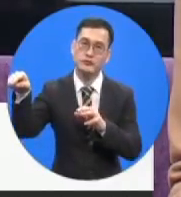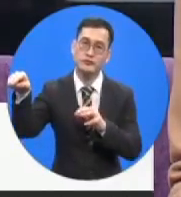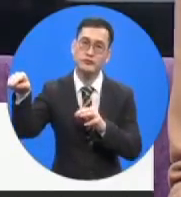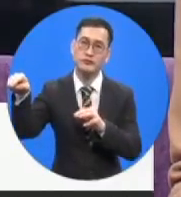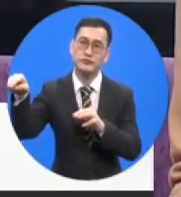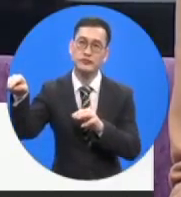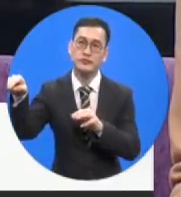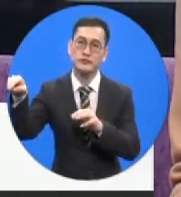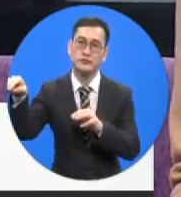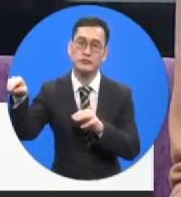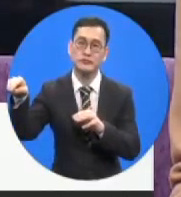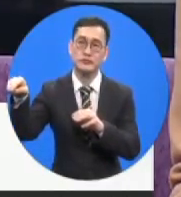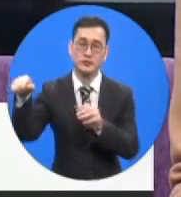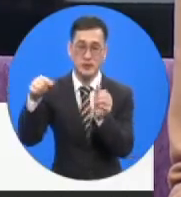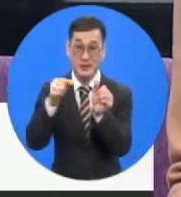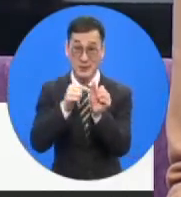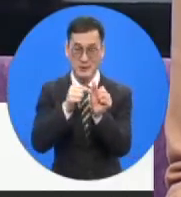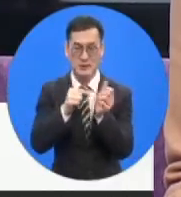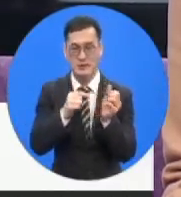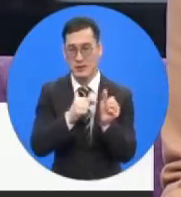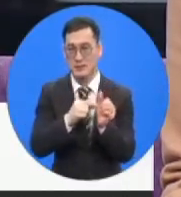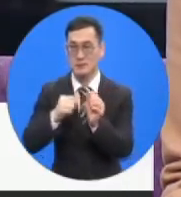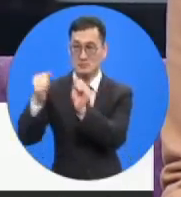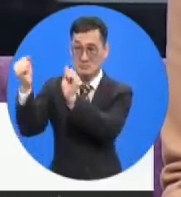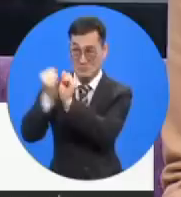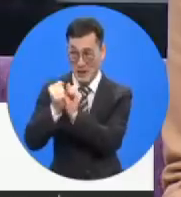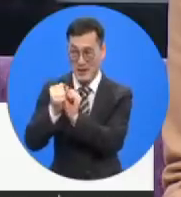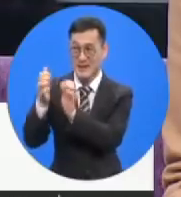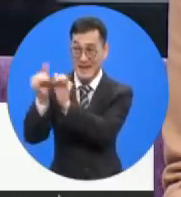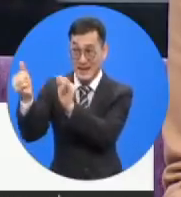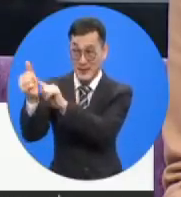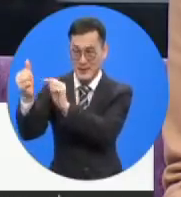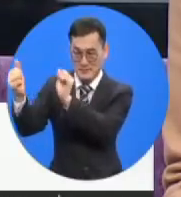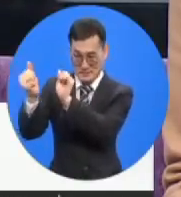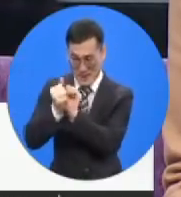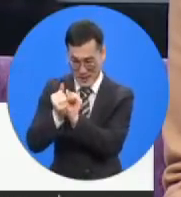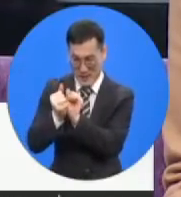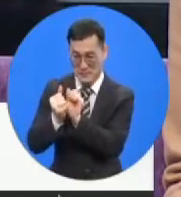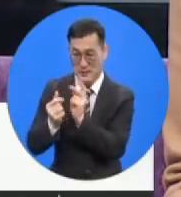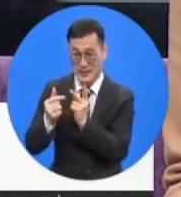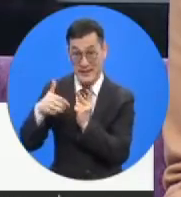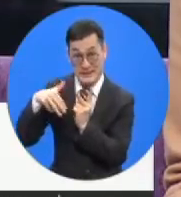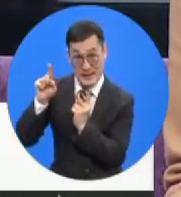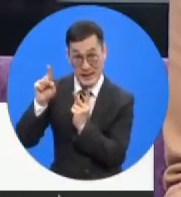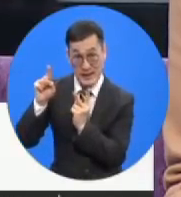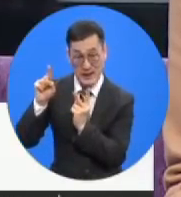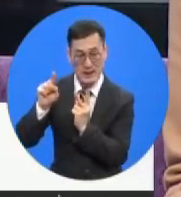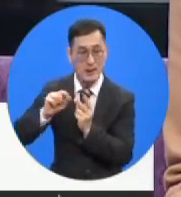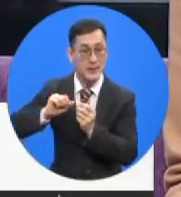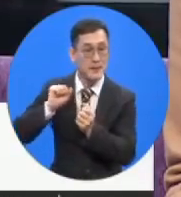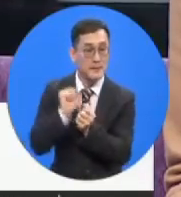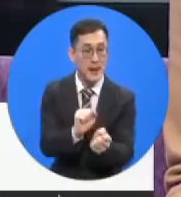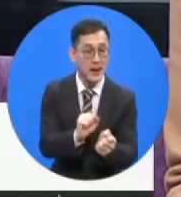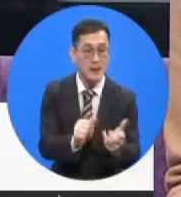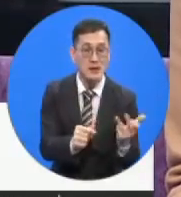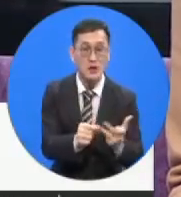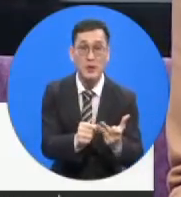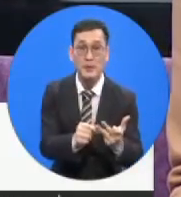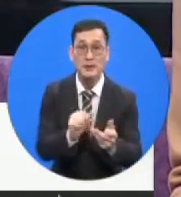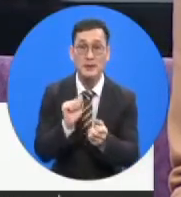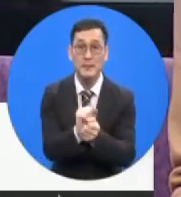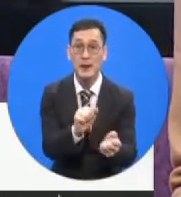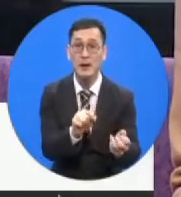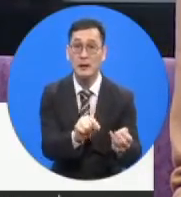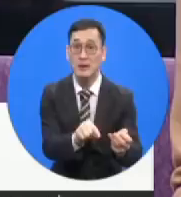딸에게 3차 감염까지 시켰다라는 의미가 되기 때문에 더욱더 절망적인 소식인데 최